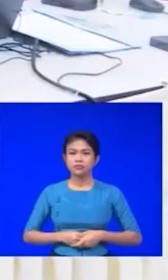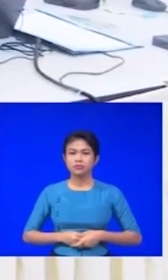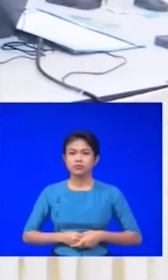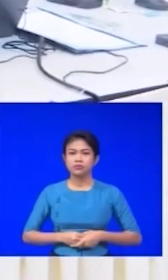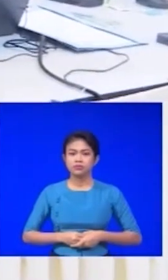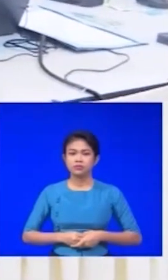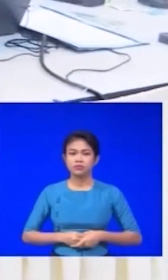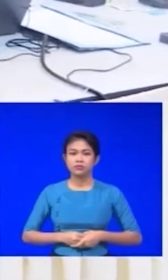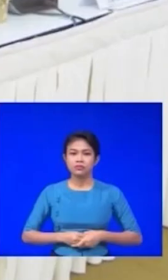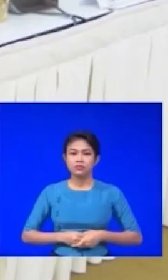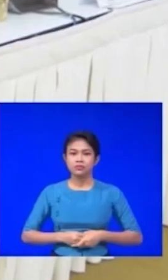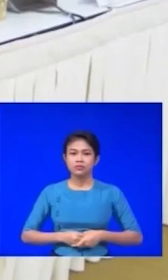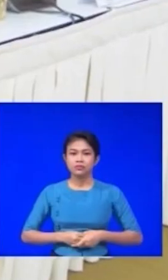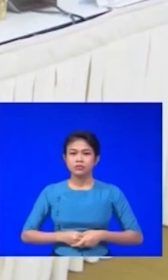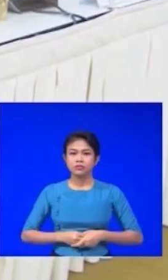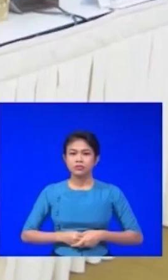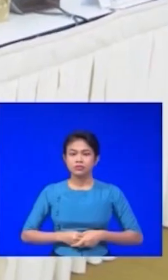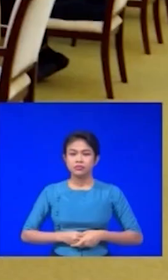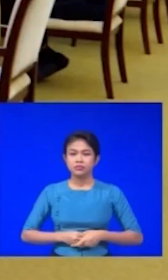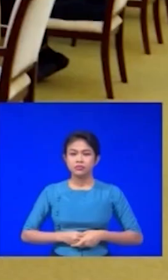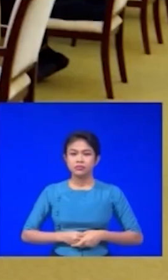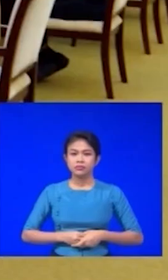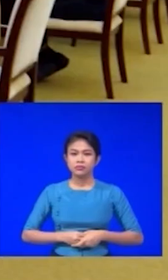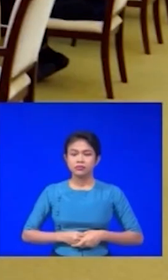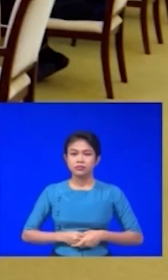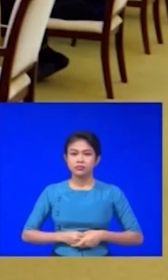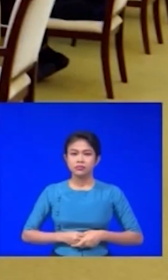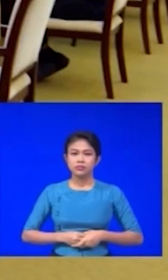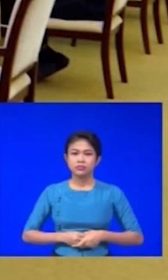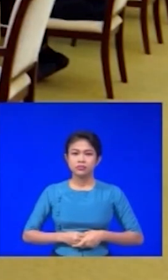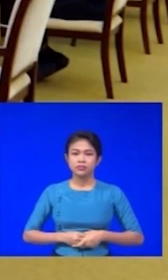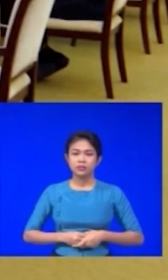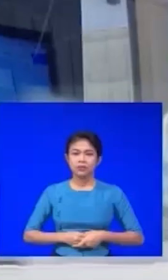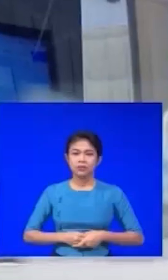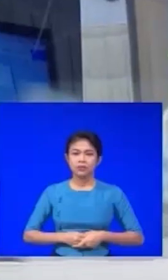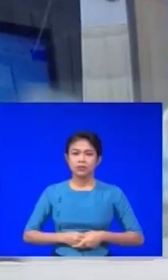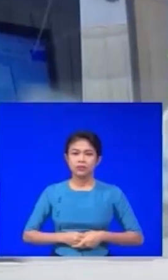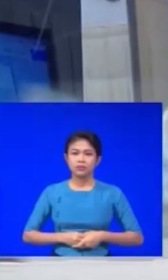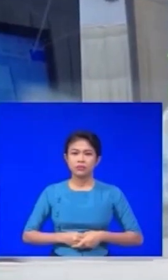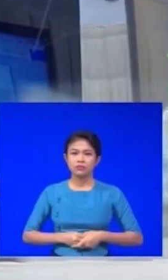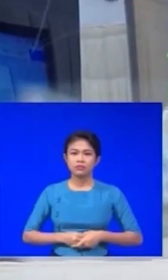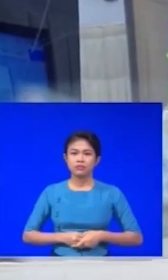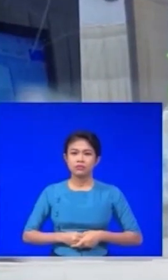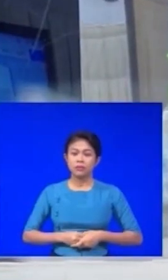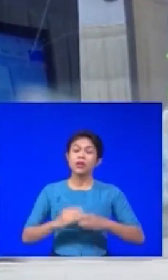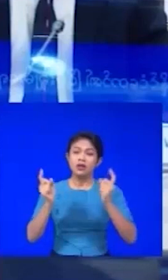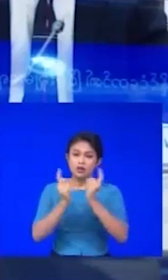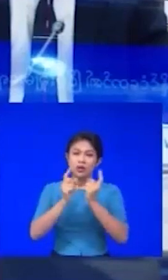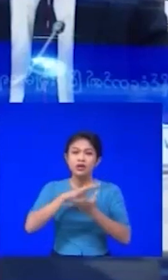လက်မှတ်ရေးထိုးပြီးအပြန်အလှန်လဲလှယ်ခဲ့ကြတယ်လို့စစ်ကောင်စီကသတင်းထုတ်ပြန်ခဲ့ပေမဲ့သဘောတူညီချက်မှာဘာတွေပါလဲဆိုတာကိုပြည်သူလူ